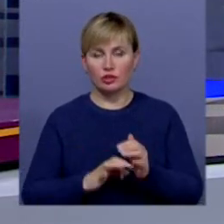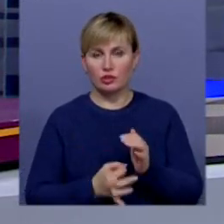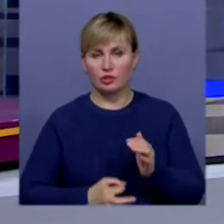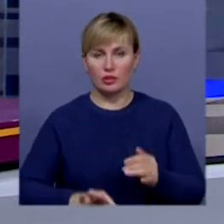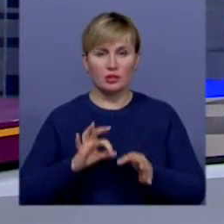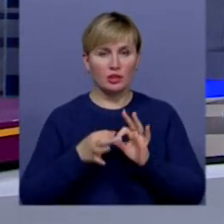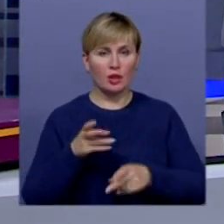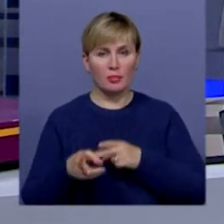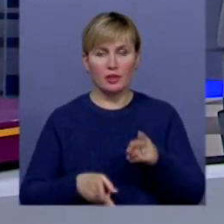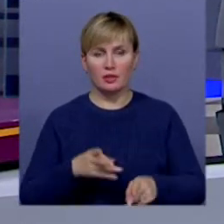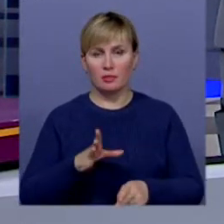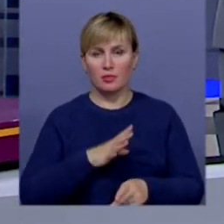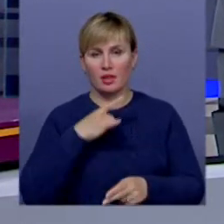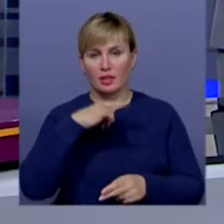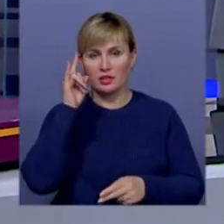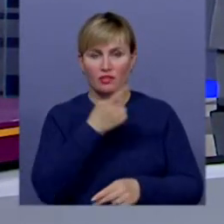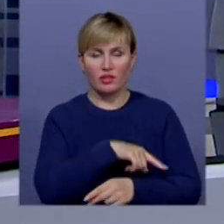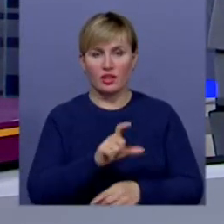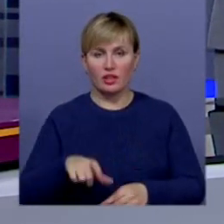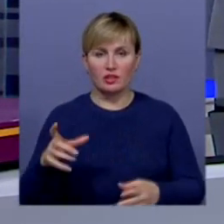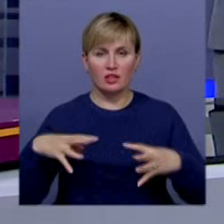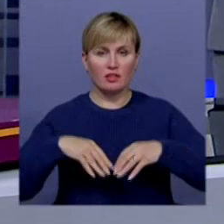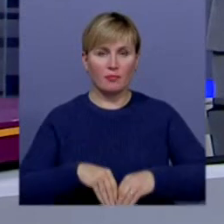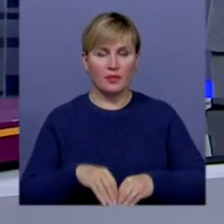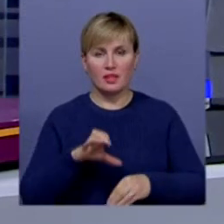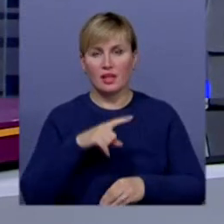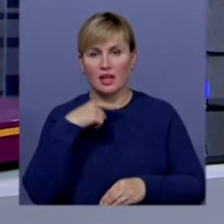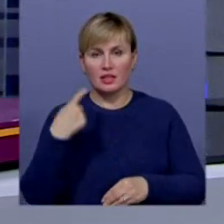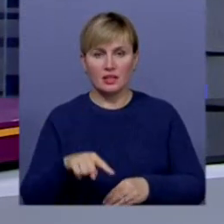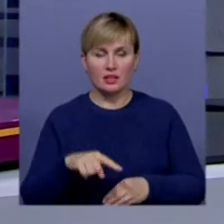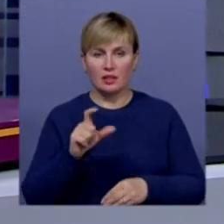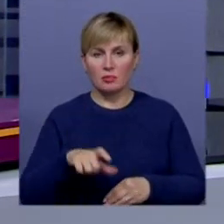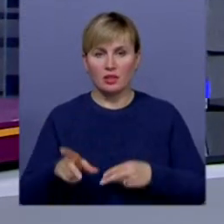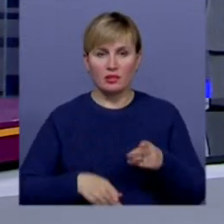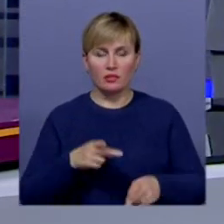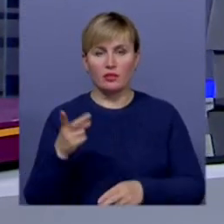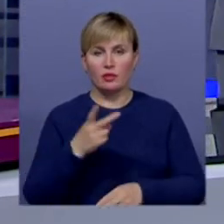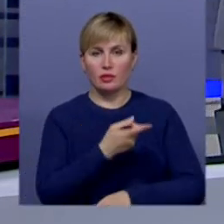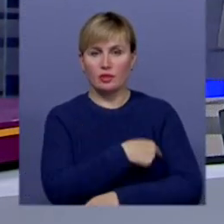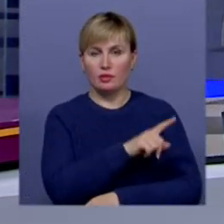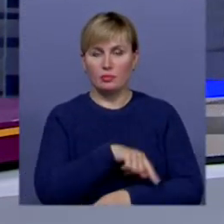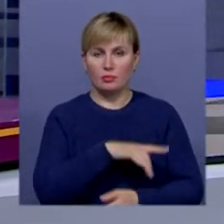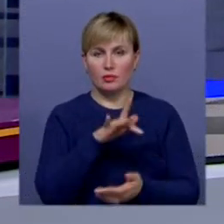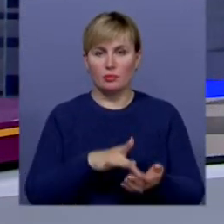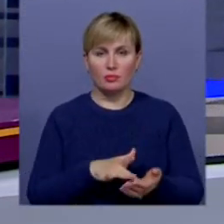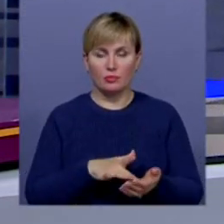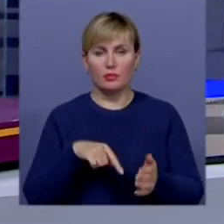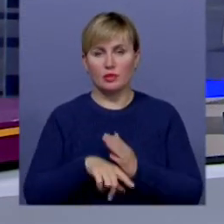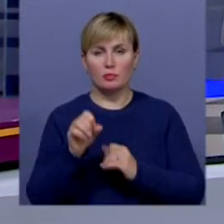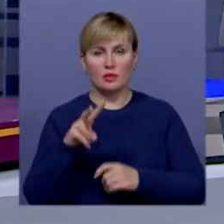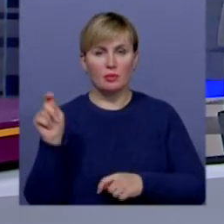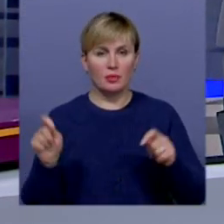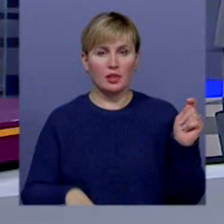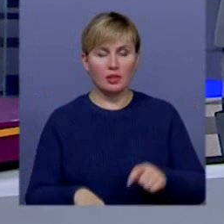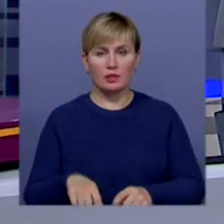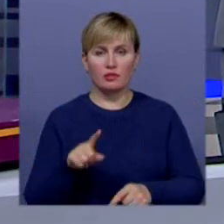Сложнейшее оперативное вмешательство отечественные хирурги провели совместно с российскими коллегами во 2-й детской городской больнице. Специалисты прибыли в